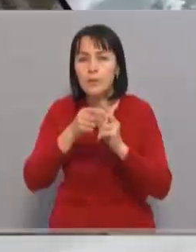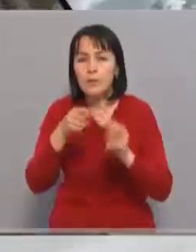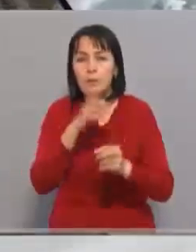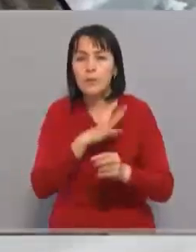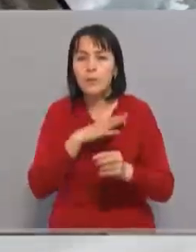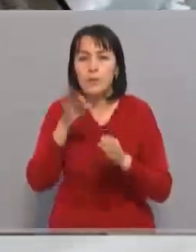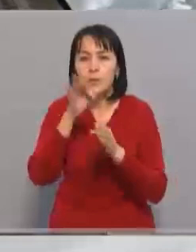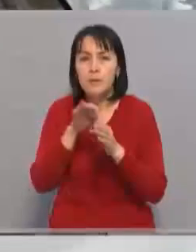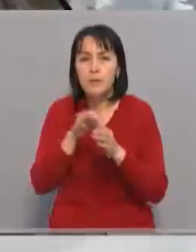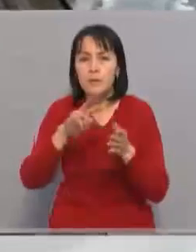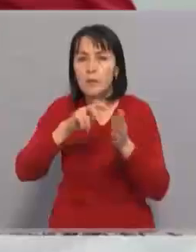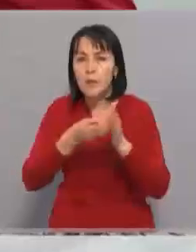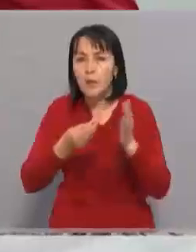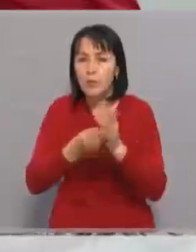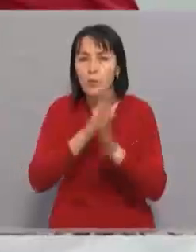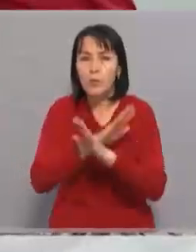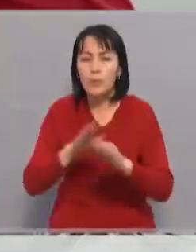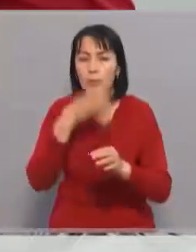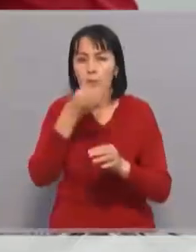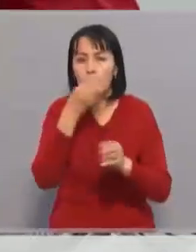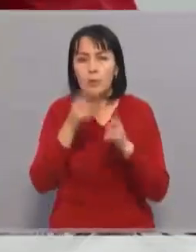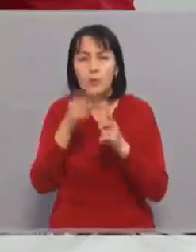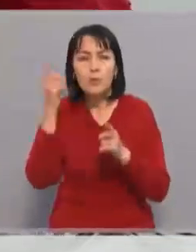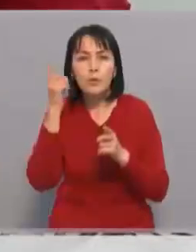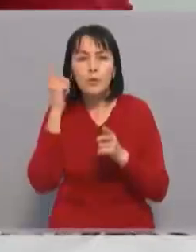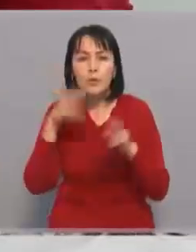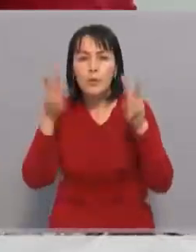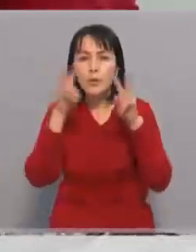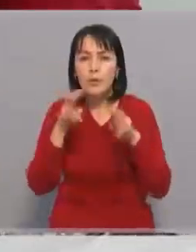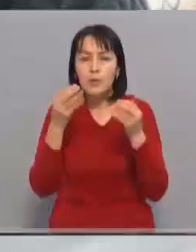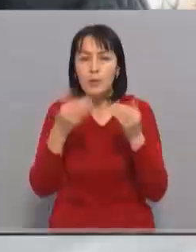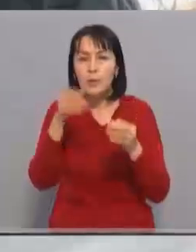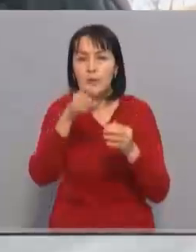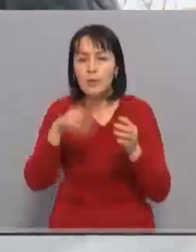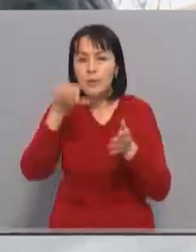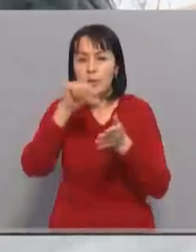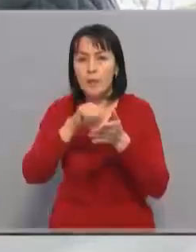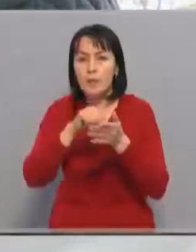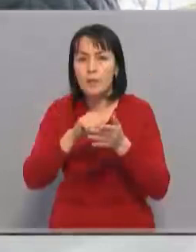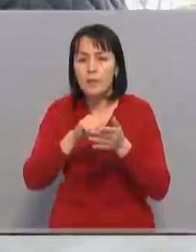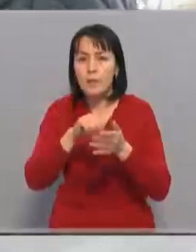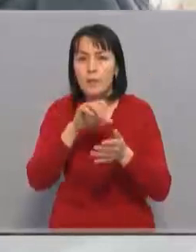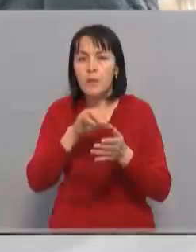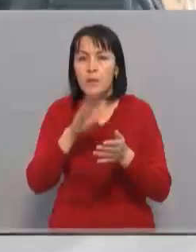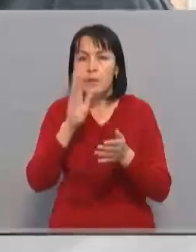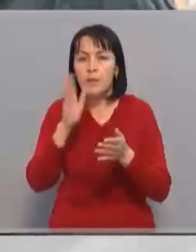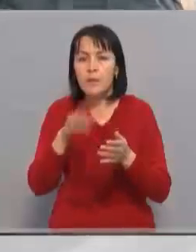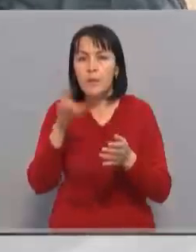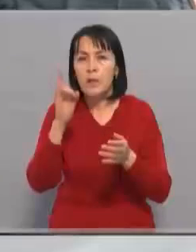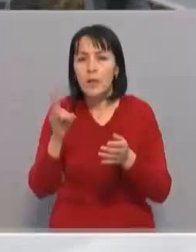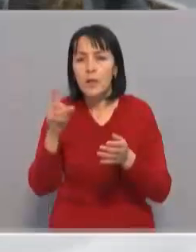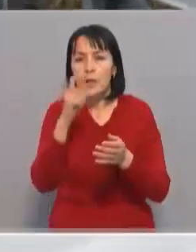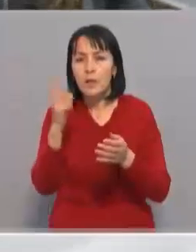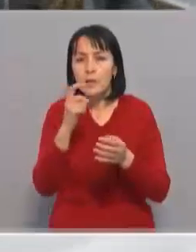отыр. Себебі олар салық төлемейді екен. Жауаптылардың сөзіне қарағанда, тексерістің бұл азаматтарға қатысты кезеңі келіп жеткенше, такси